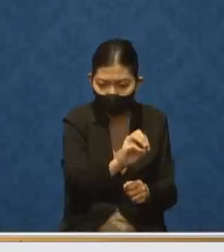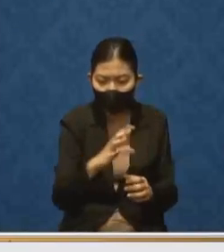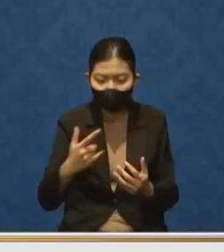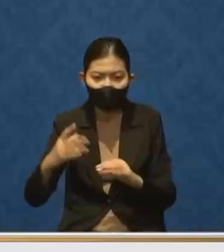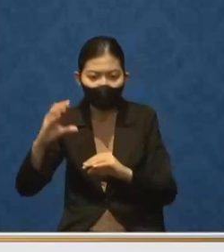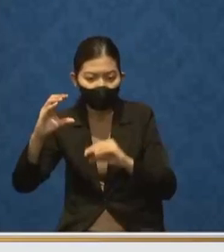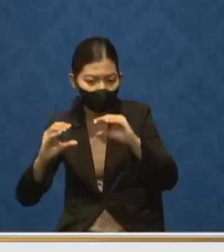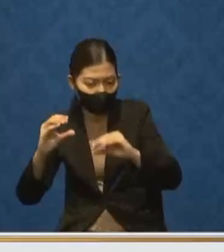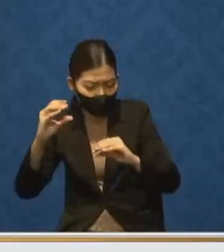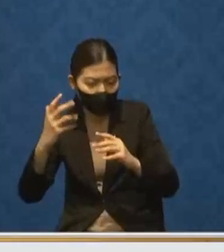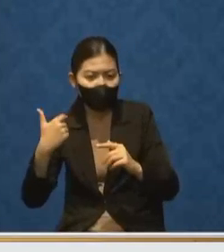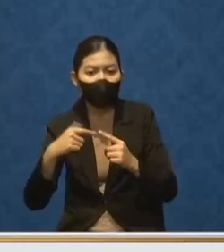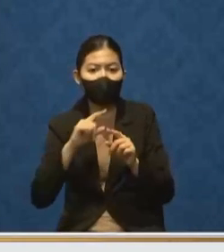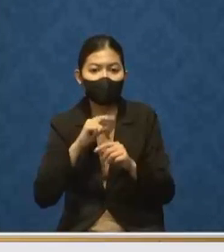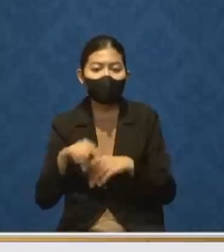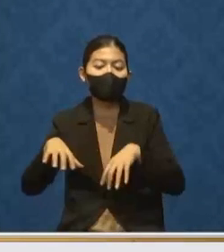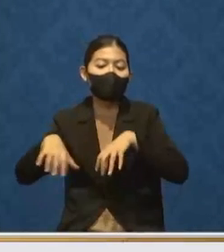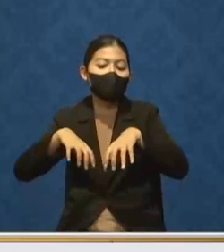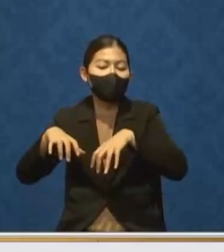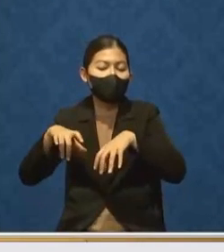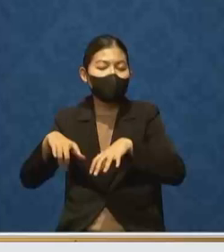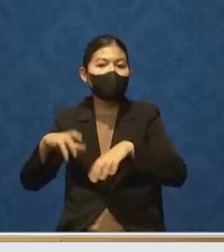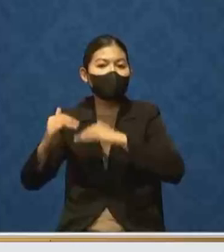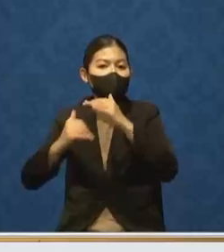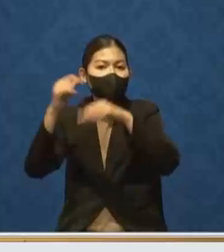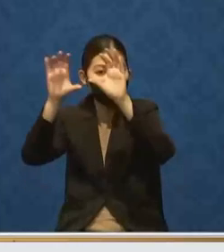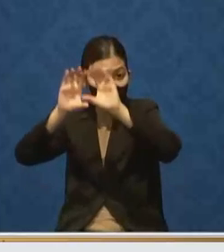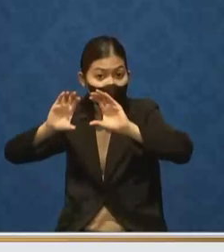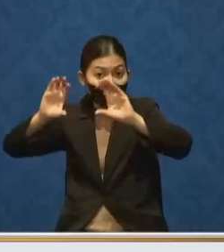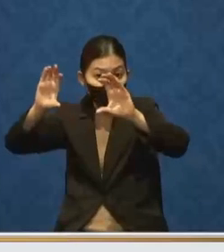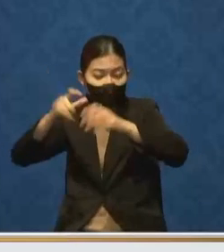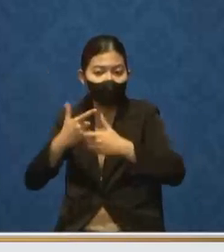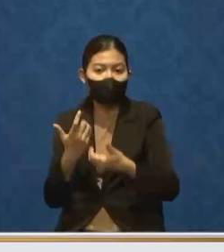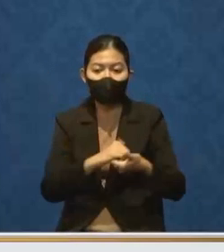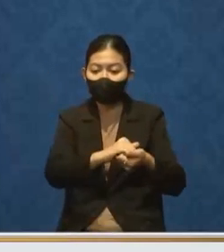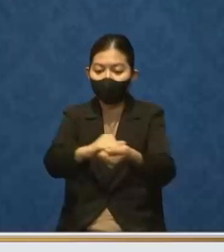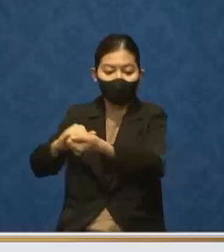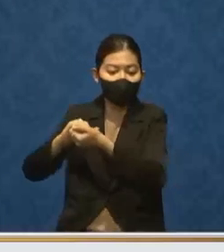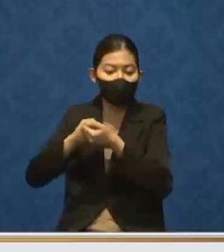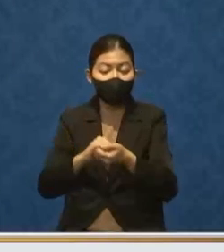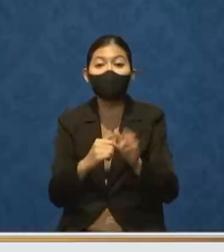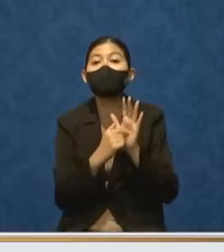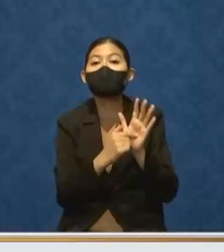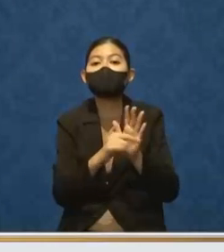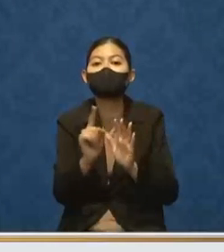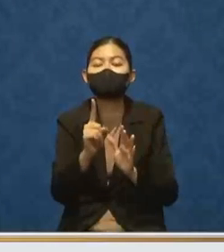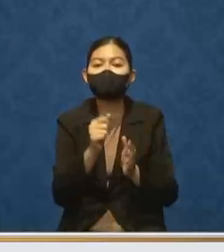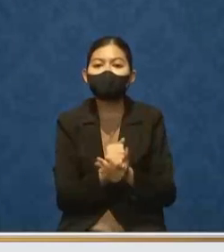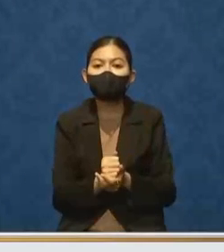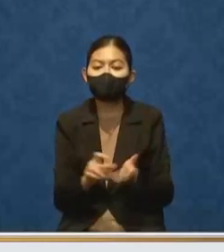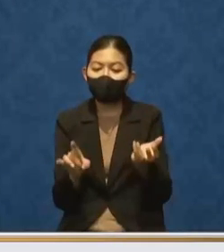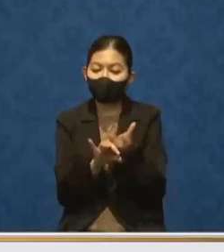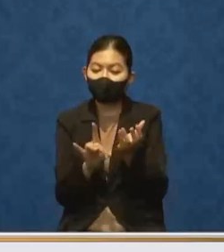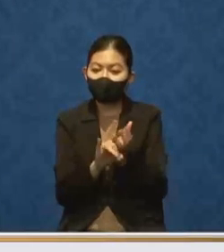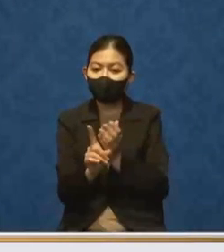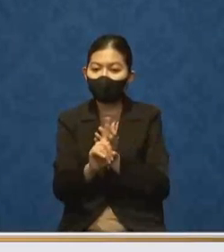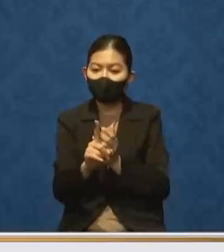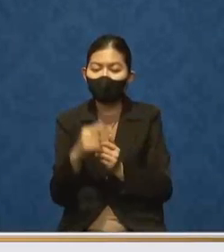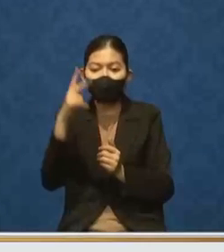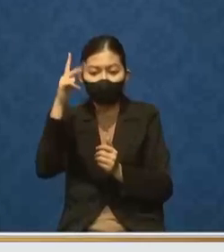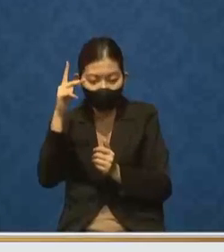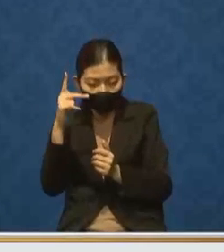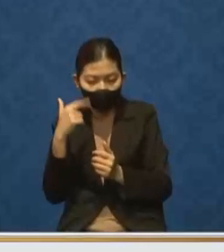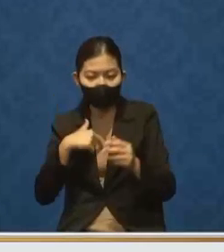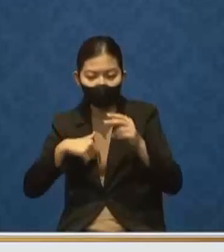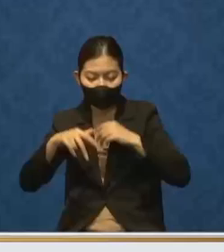งานภาครัฐในขณะบูรณาการที่มีเอกภาพร่วมกับทุกภาคส่วนอาทิการเพิ่มประสิทธิภาพงานข่าวกรองการรักษาความปลอด